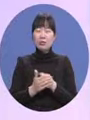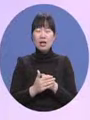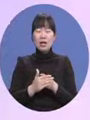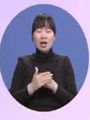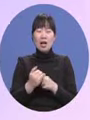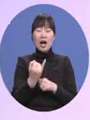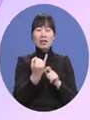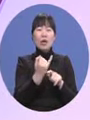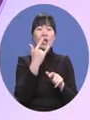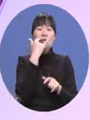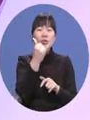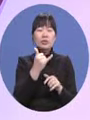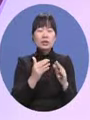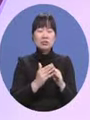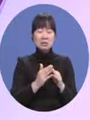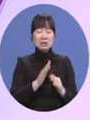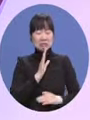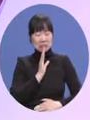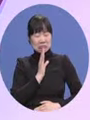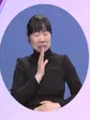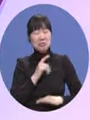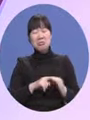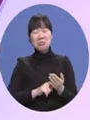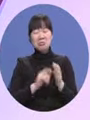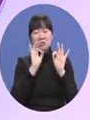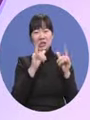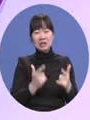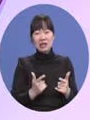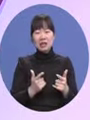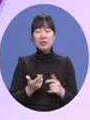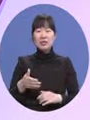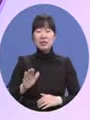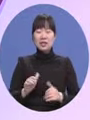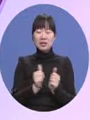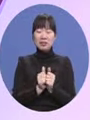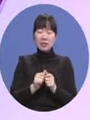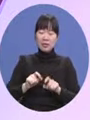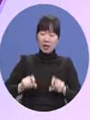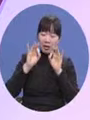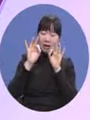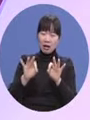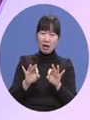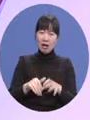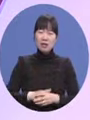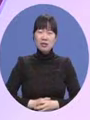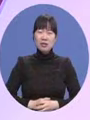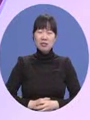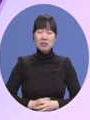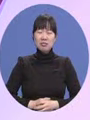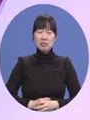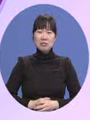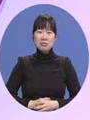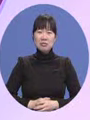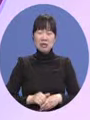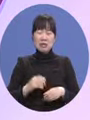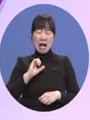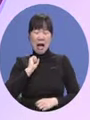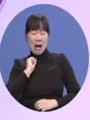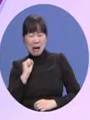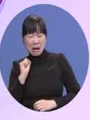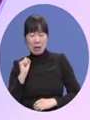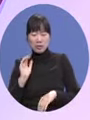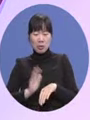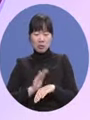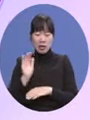집은 진정성이 없다는 거야. 그렇죠. 우리는 이제 평소에 하는 짓거리 보면 남자 애들이 답답하다가 그나마 뭐 이래가지고 잘못했으면